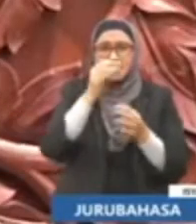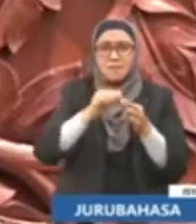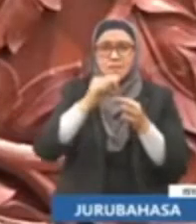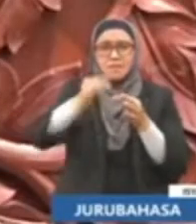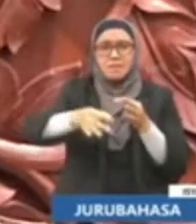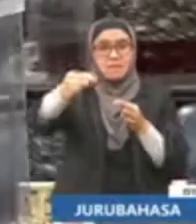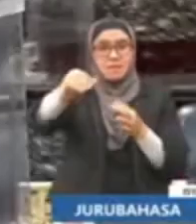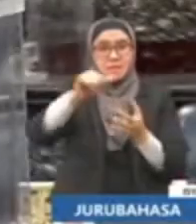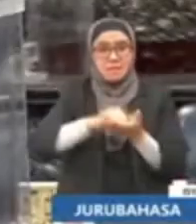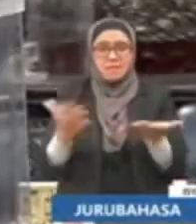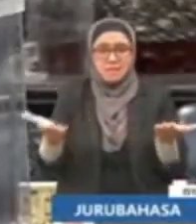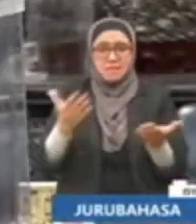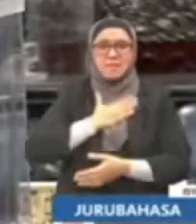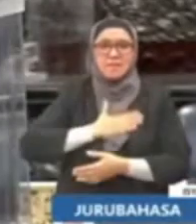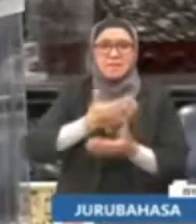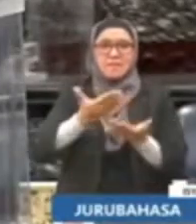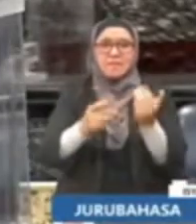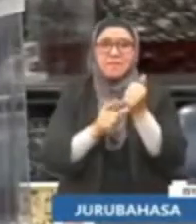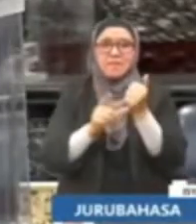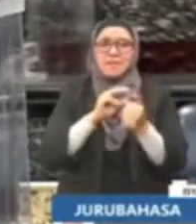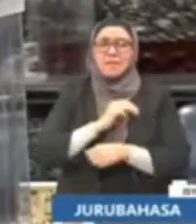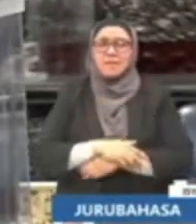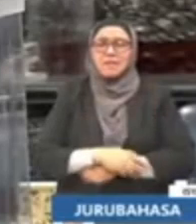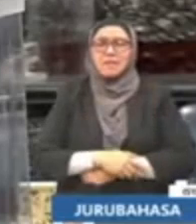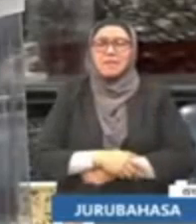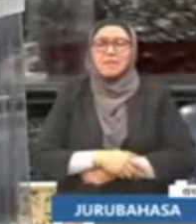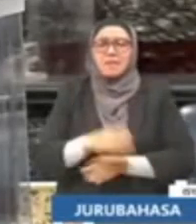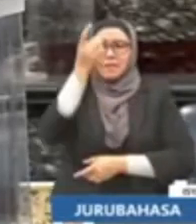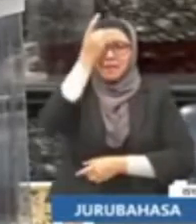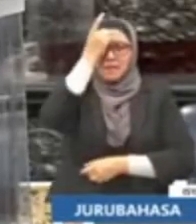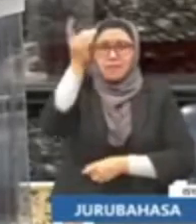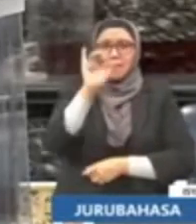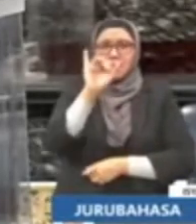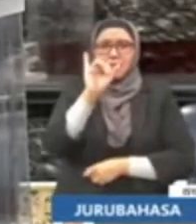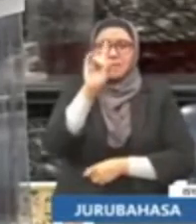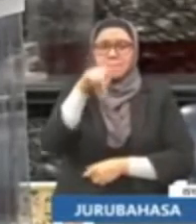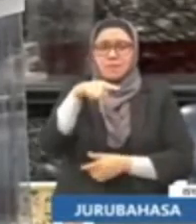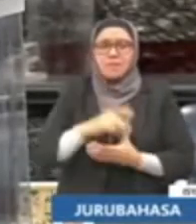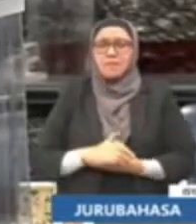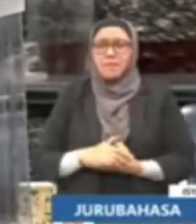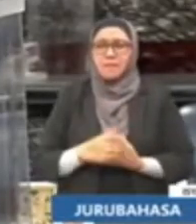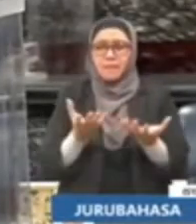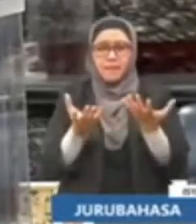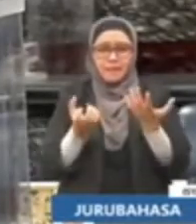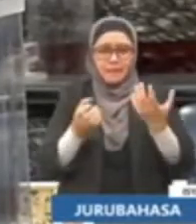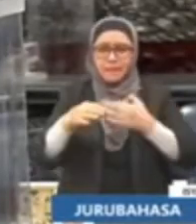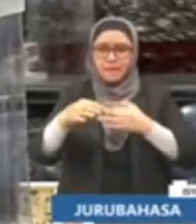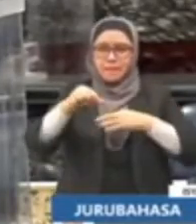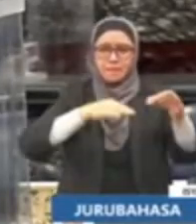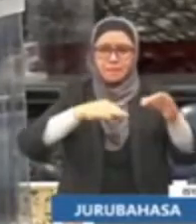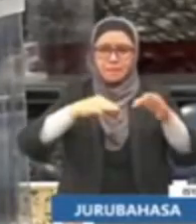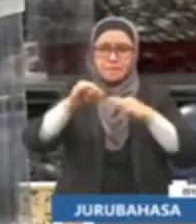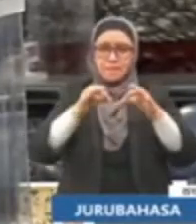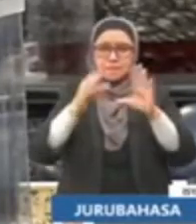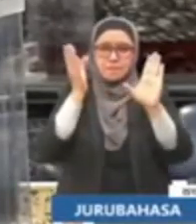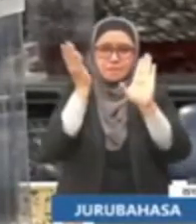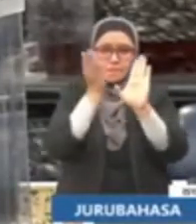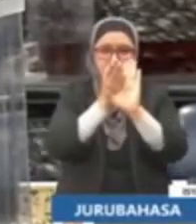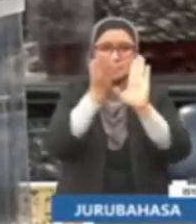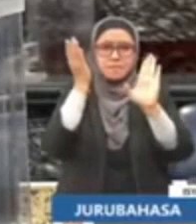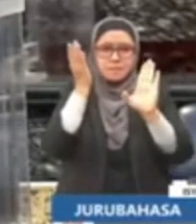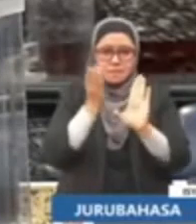sila1 menit mana menteri yang ingin saya jelaskan bahwa bank-bank